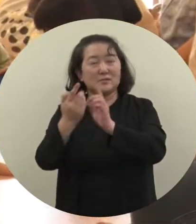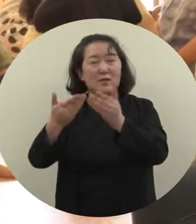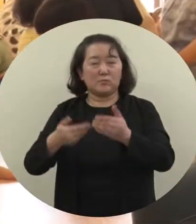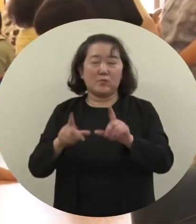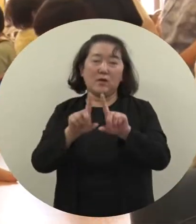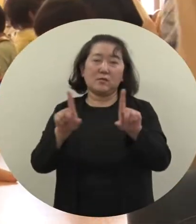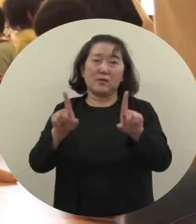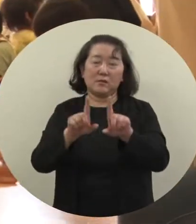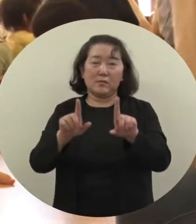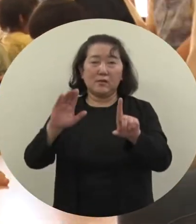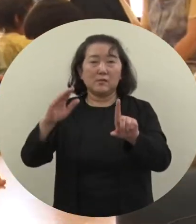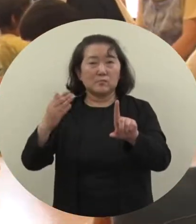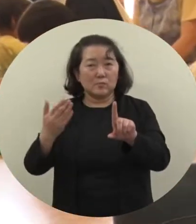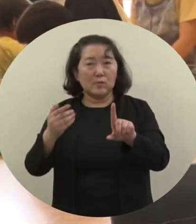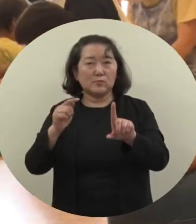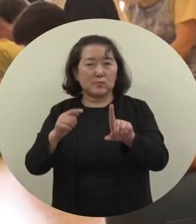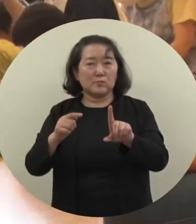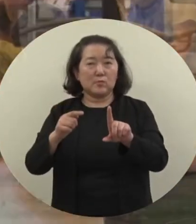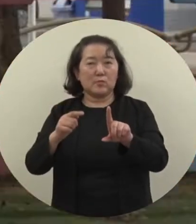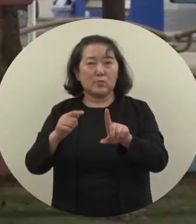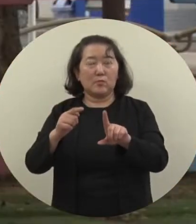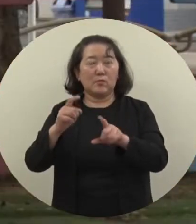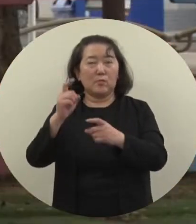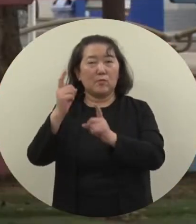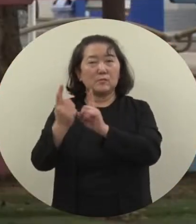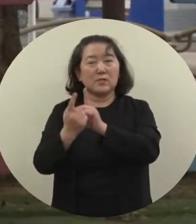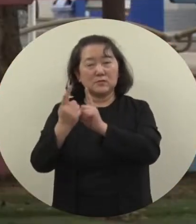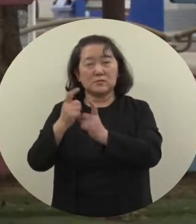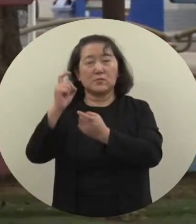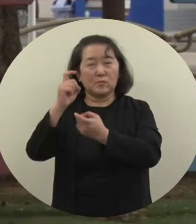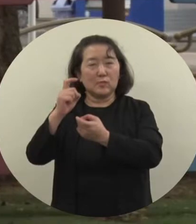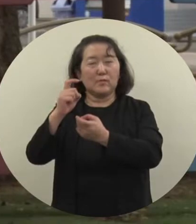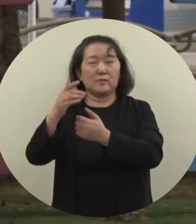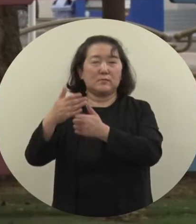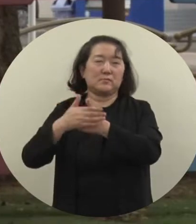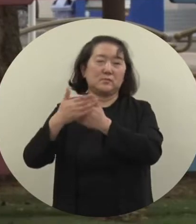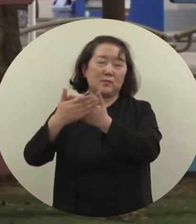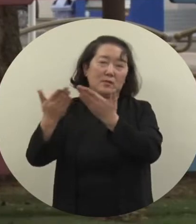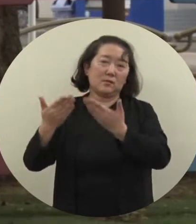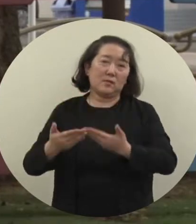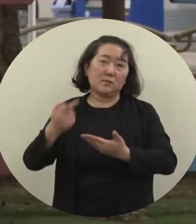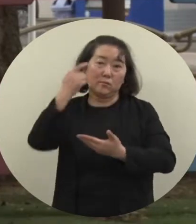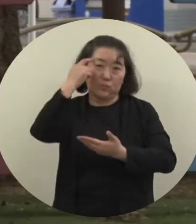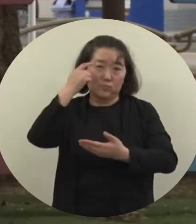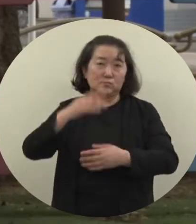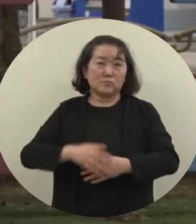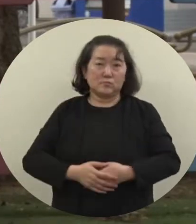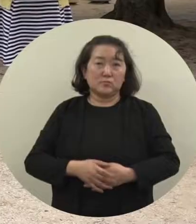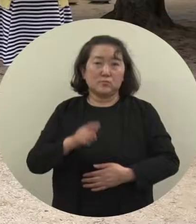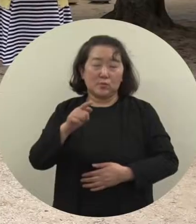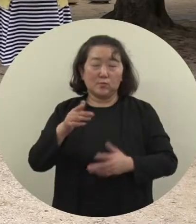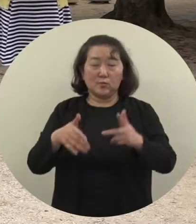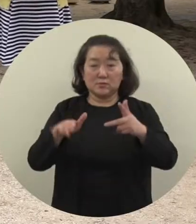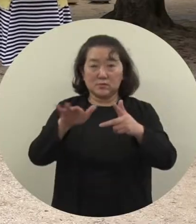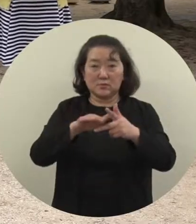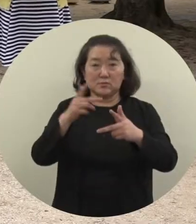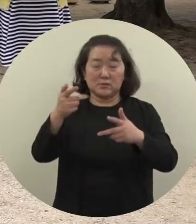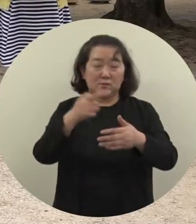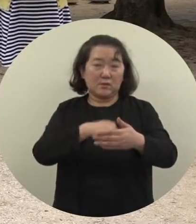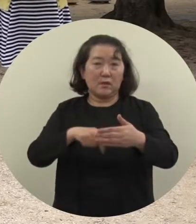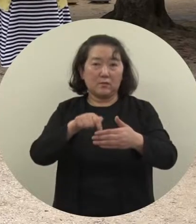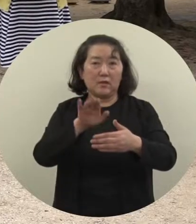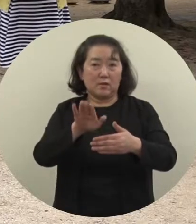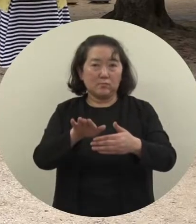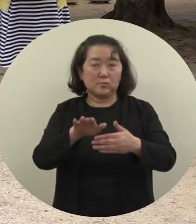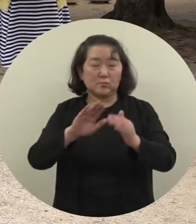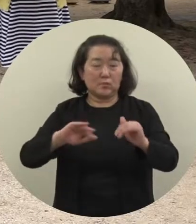る、当たり前のことかもしれないんですが、その言葉に支えられていたなとすごく今実感しています。こうした施設が市内